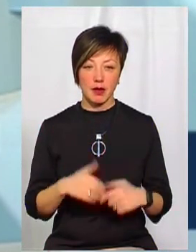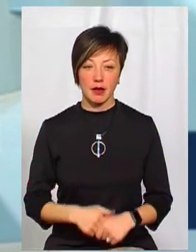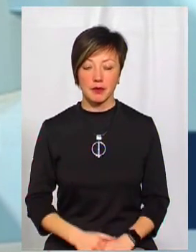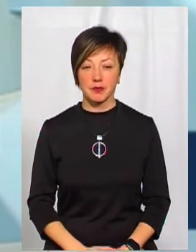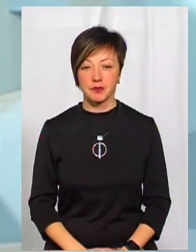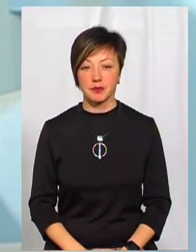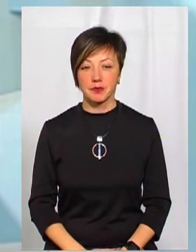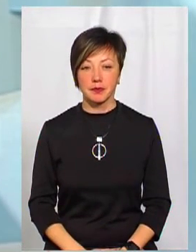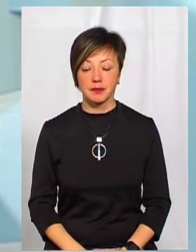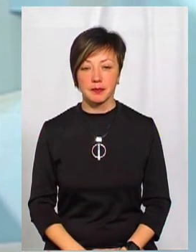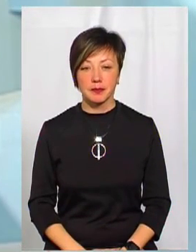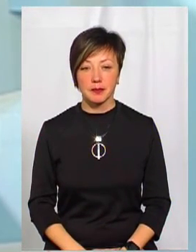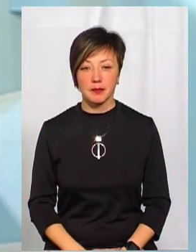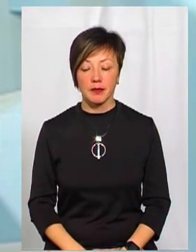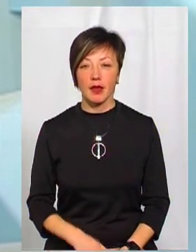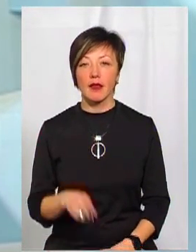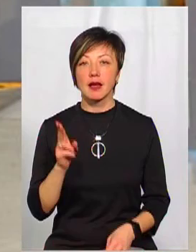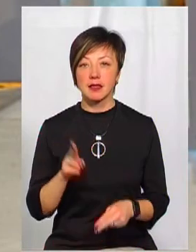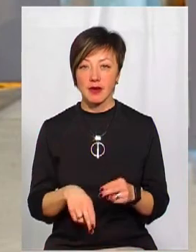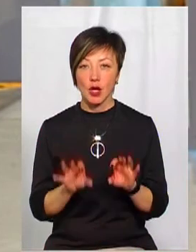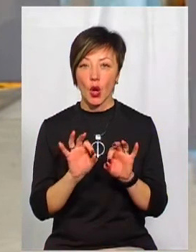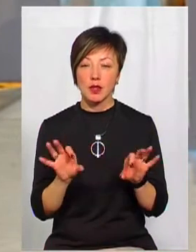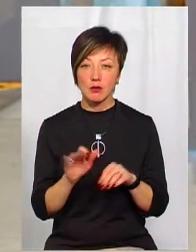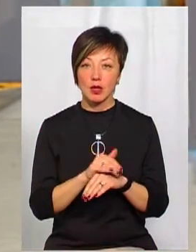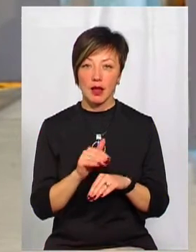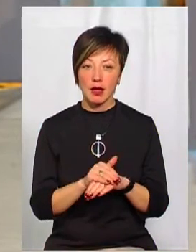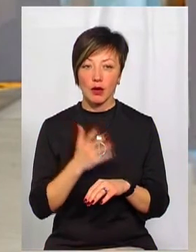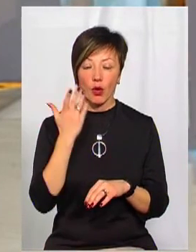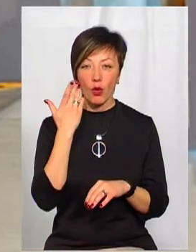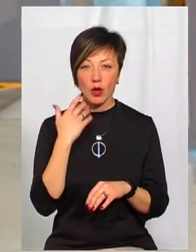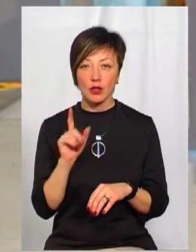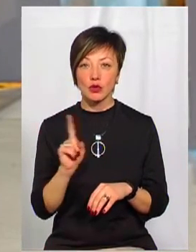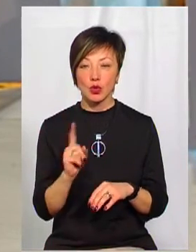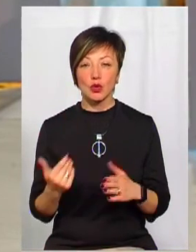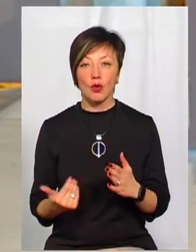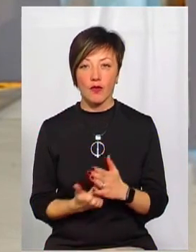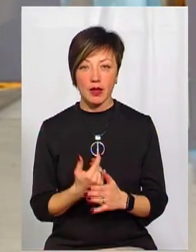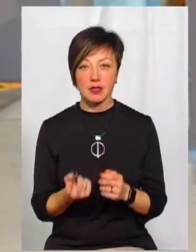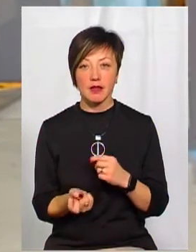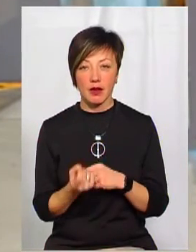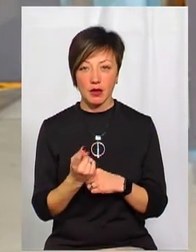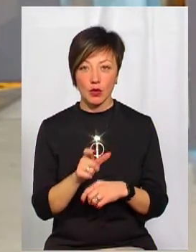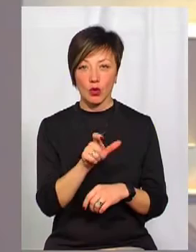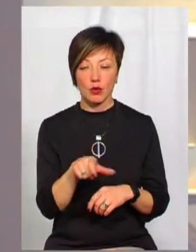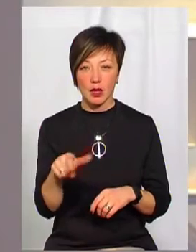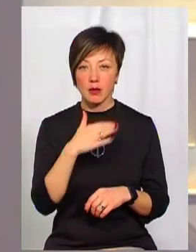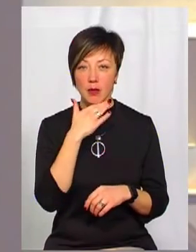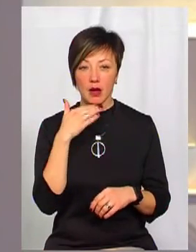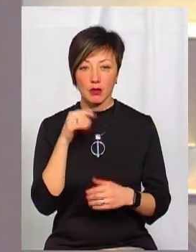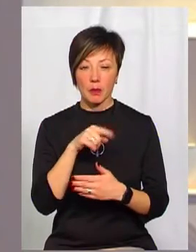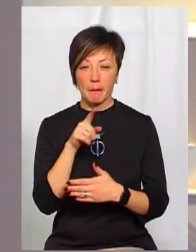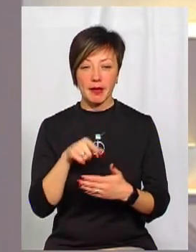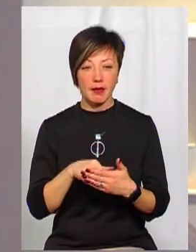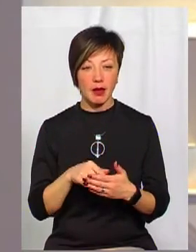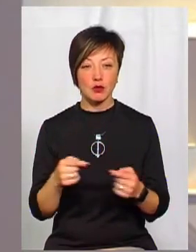немає. Ну, на завершення, роз'ясніть, будь ласка, усе ж таки, коли щось нове, з'являються у людей багато питань, і